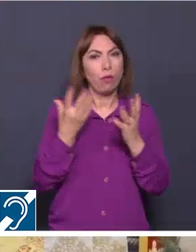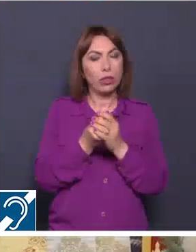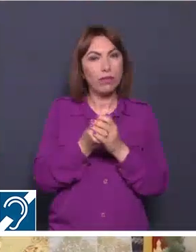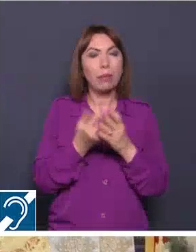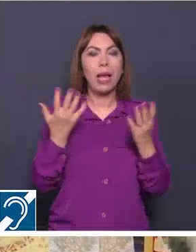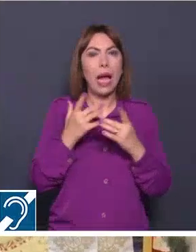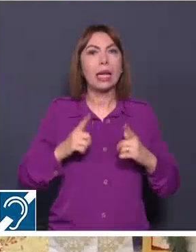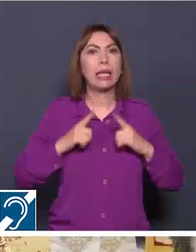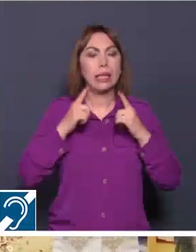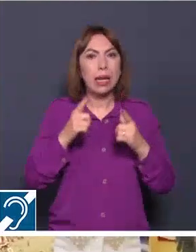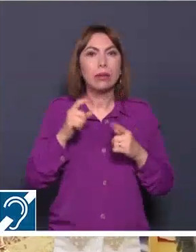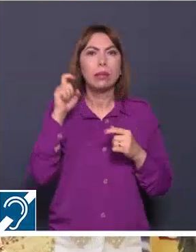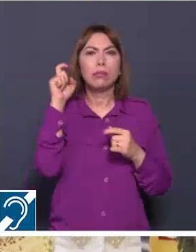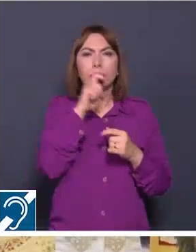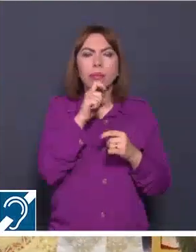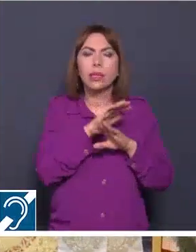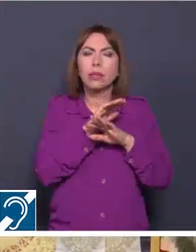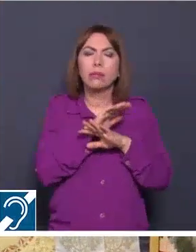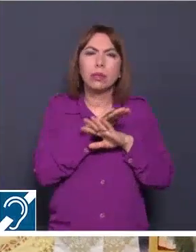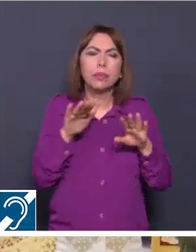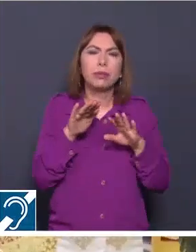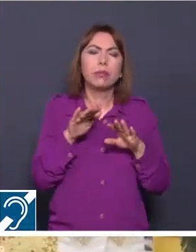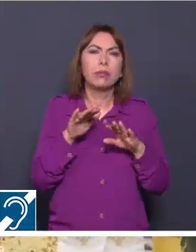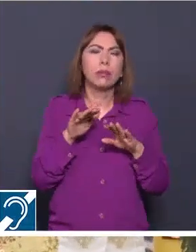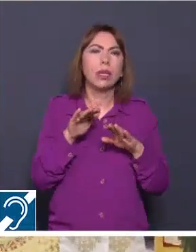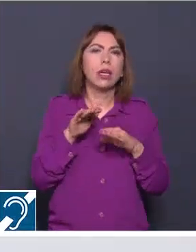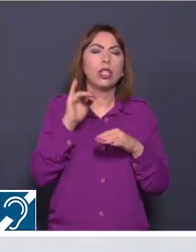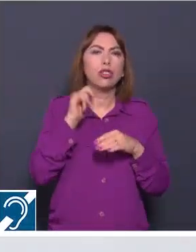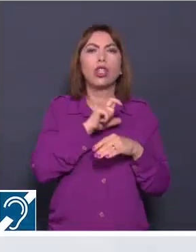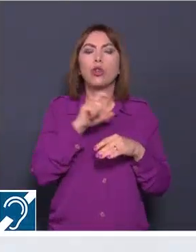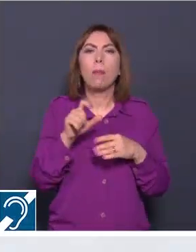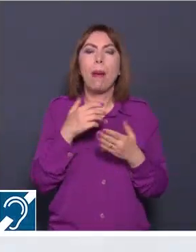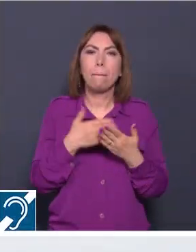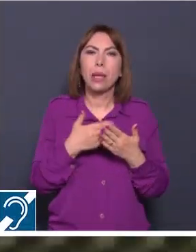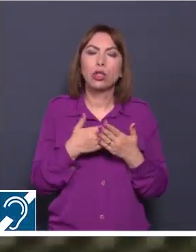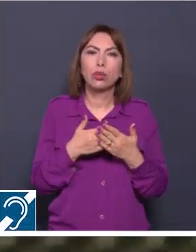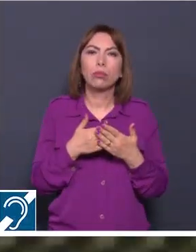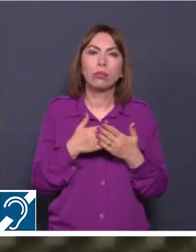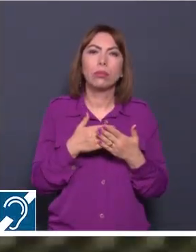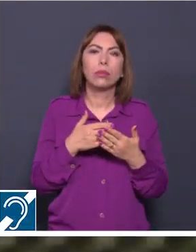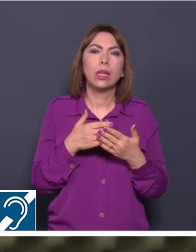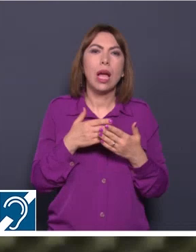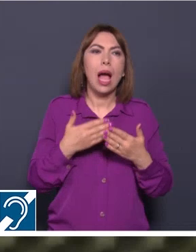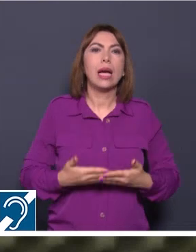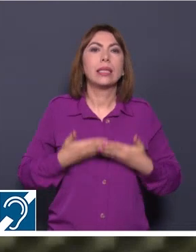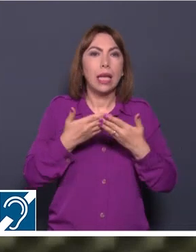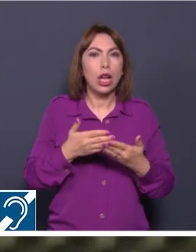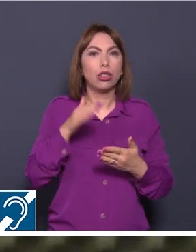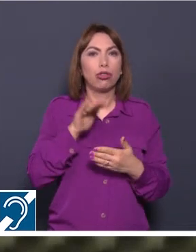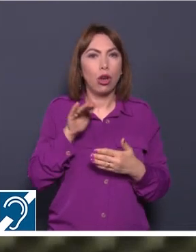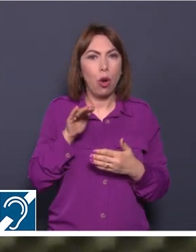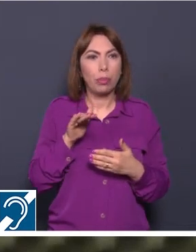familii care trăiau în abstinență și doar pentru a se naște copii